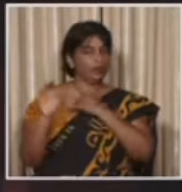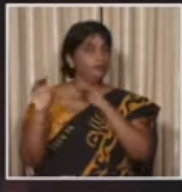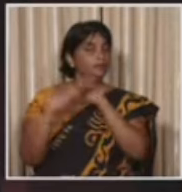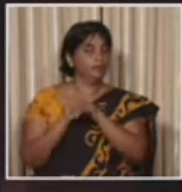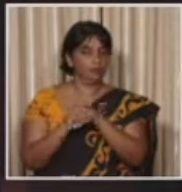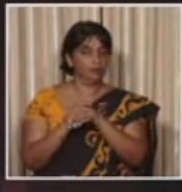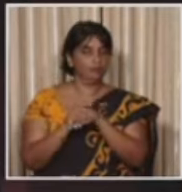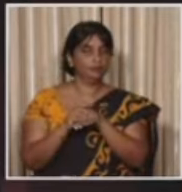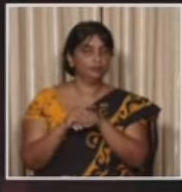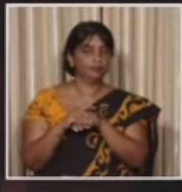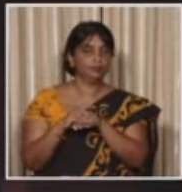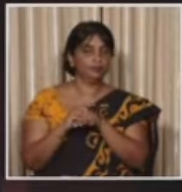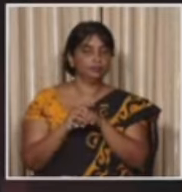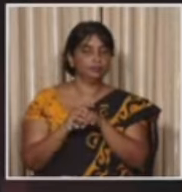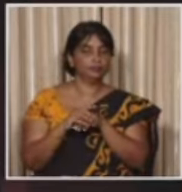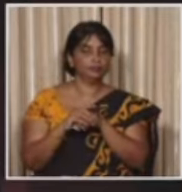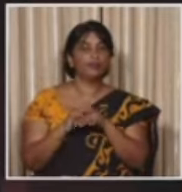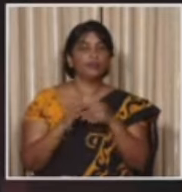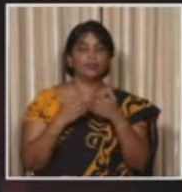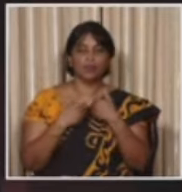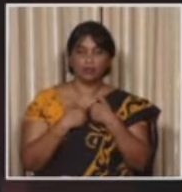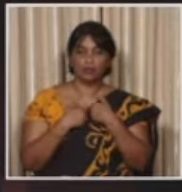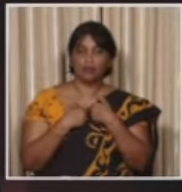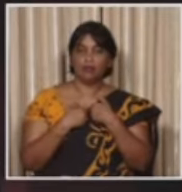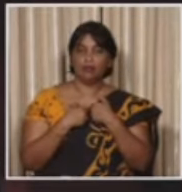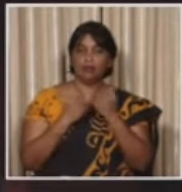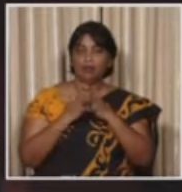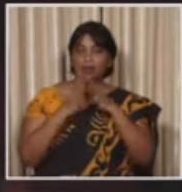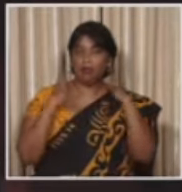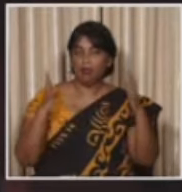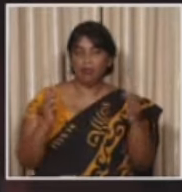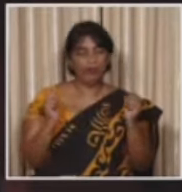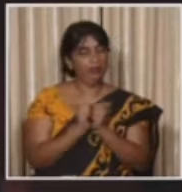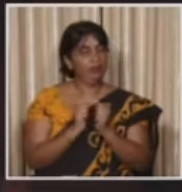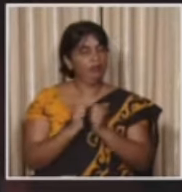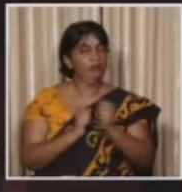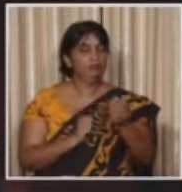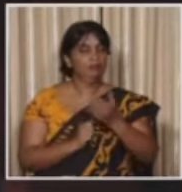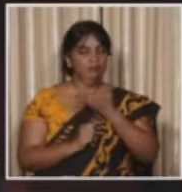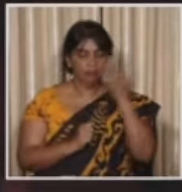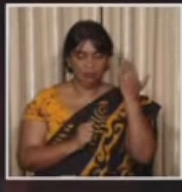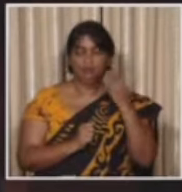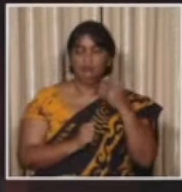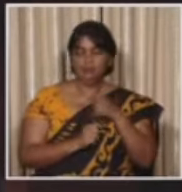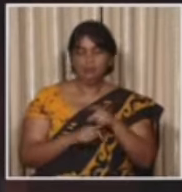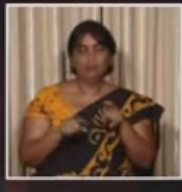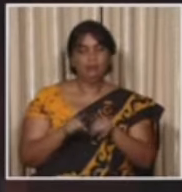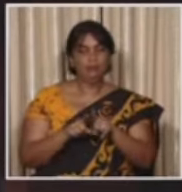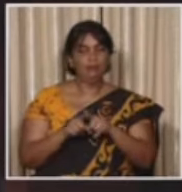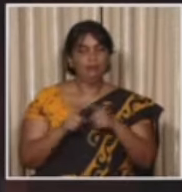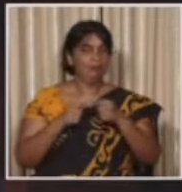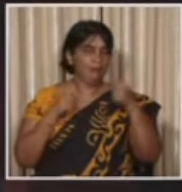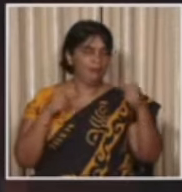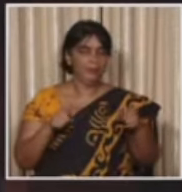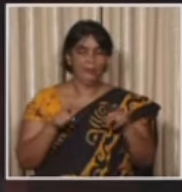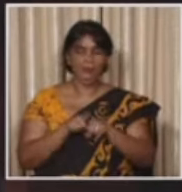කිරීමට අපිට ලොකු කාර්යභාරයක් කරන්නට පුළුවන්කම ලැබුණා විපක්ෂයක්